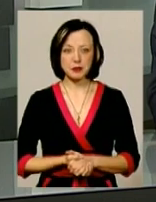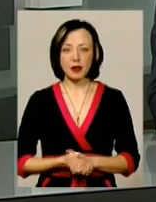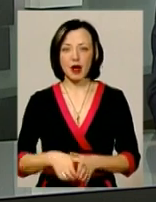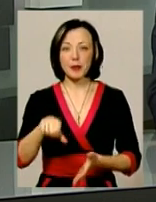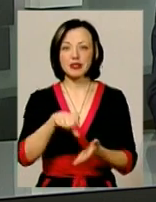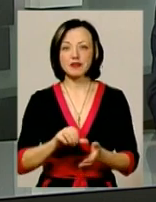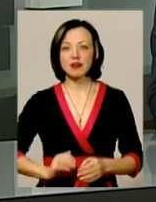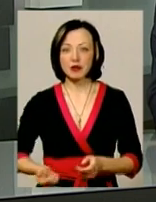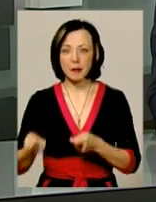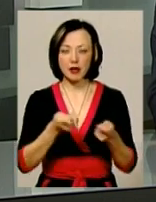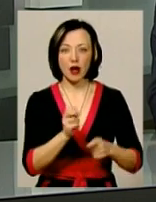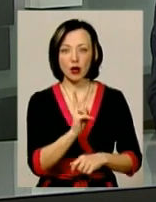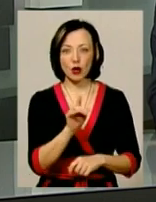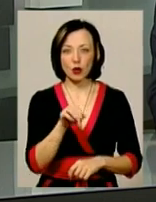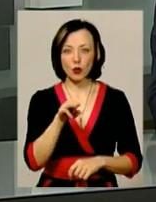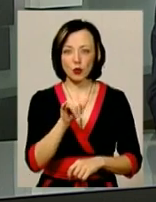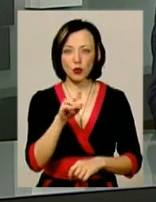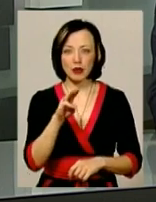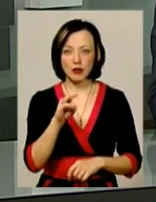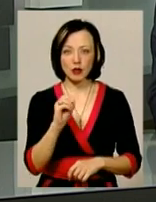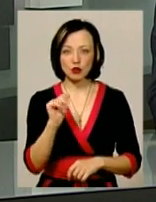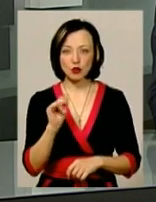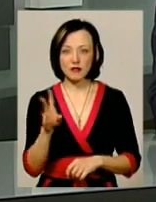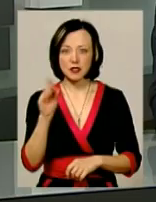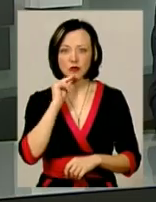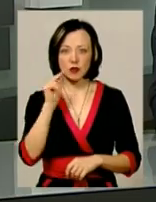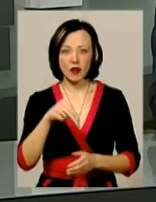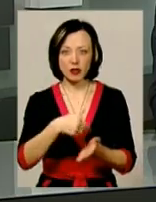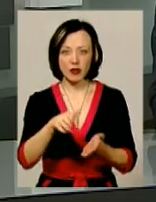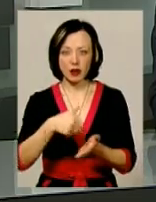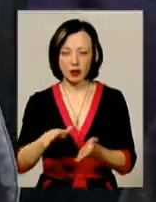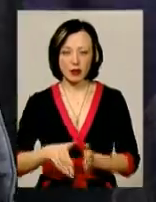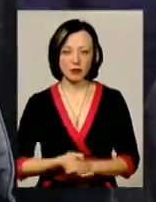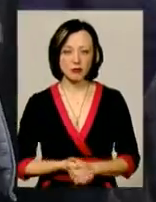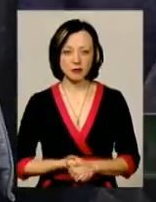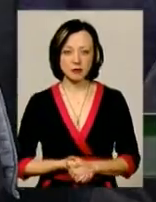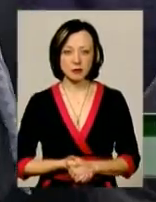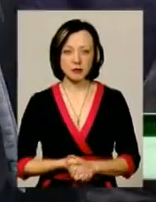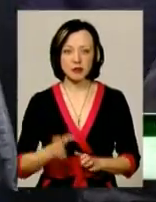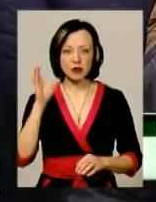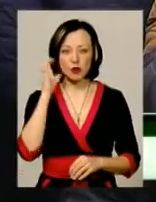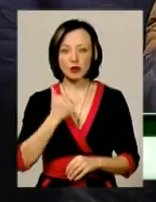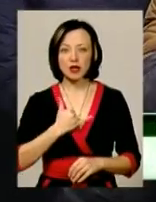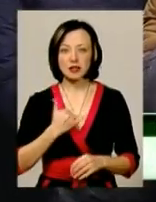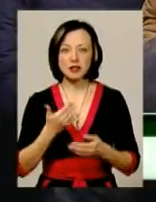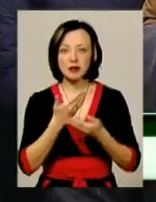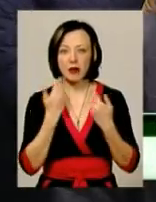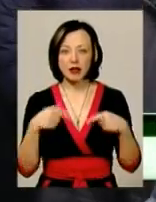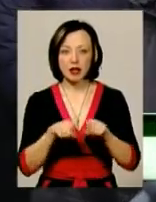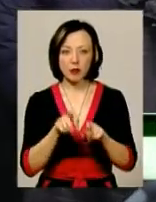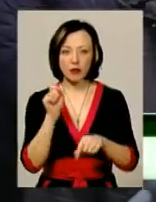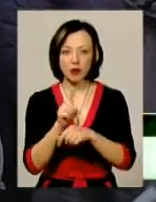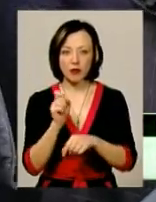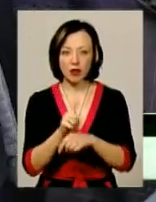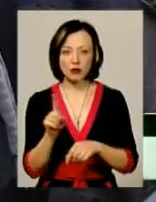Представник перевізника Крутенчука Олена Крутенчук всі звинувачення відкидає. Слухайте, у нас таких повноважень нема, щоб